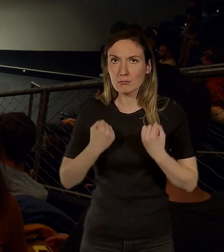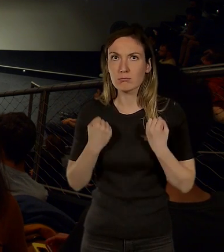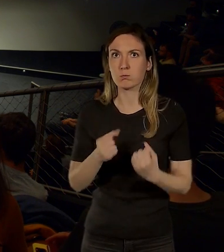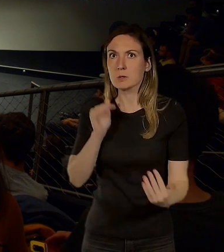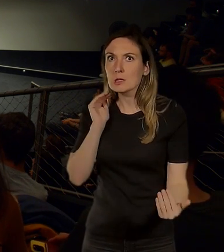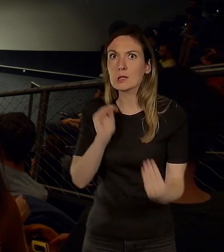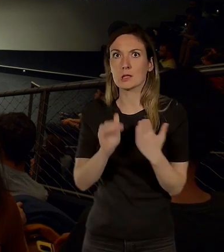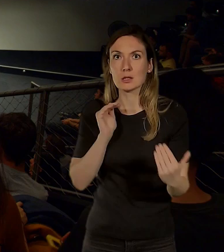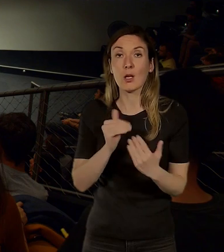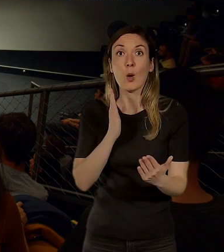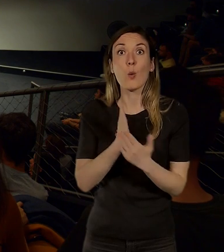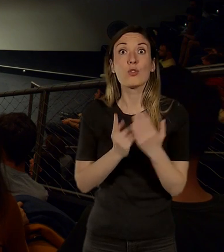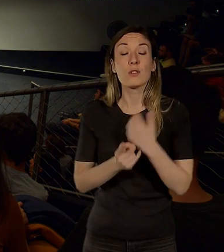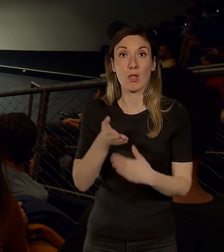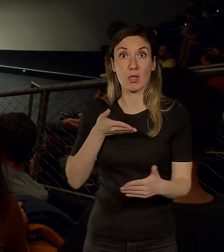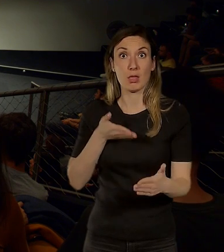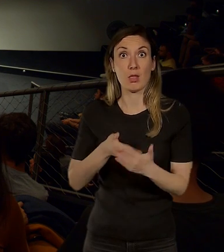meziměstské autobusy?